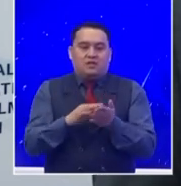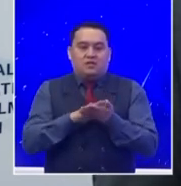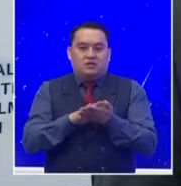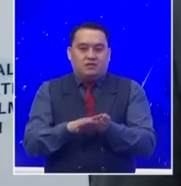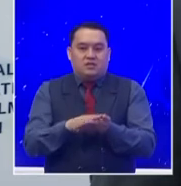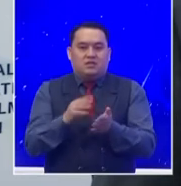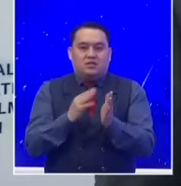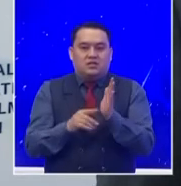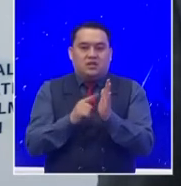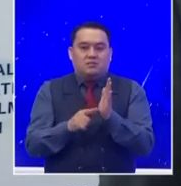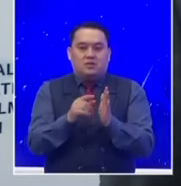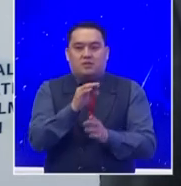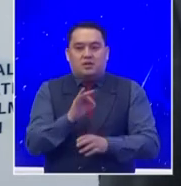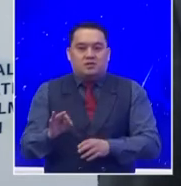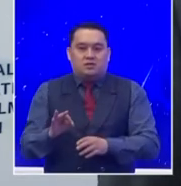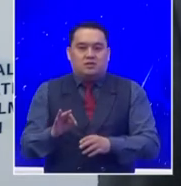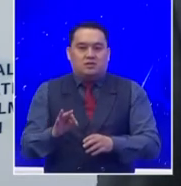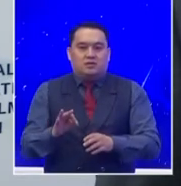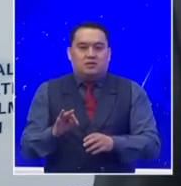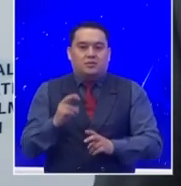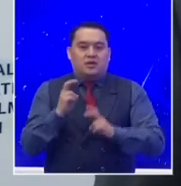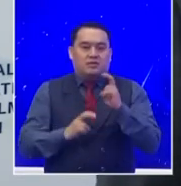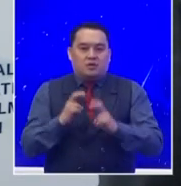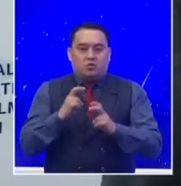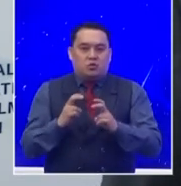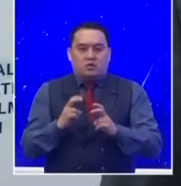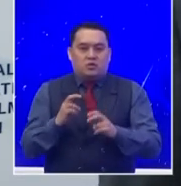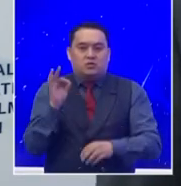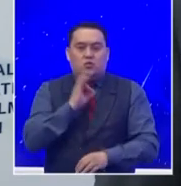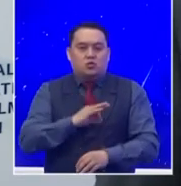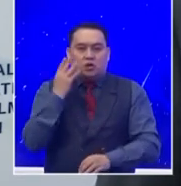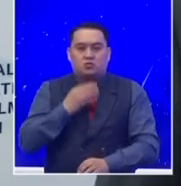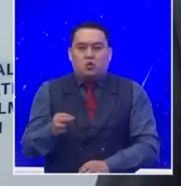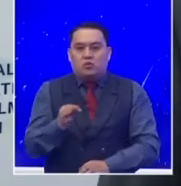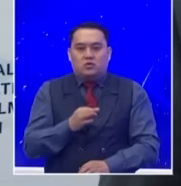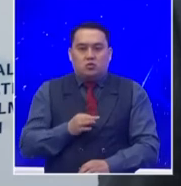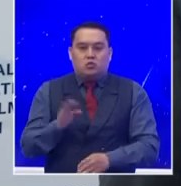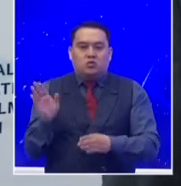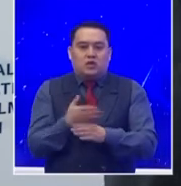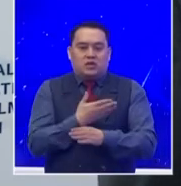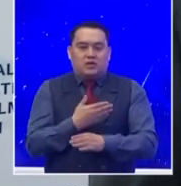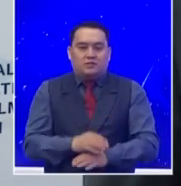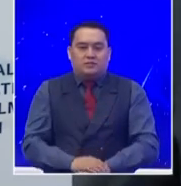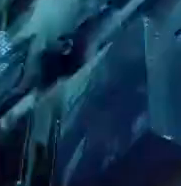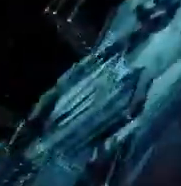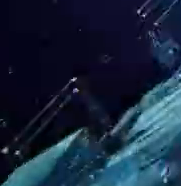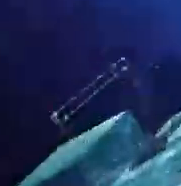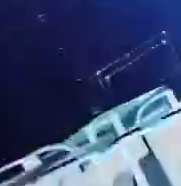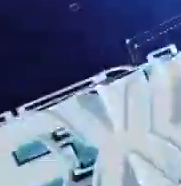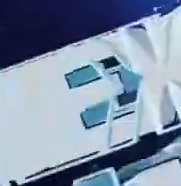них 70% предписаний предприятиям, природопользователями Алматинской области устранено.